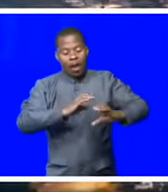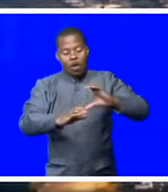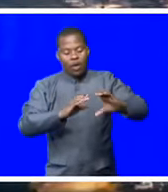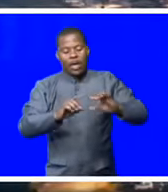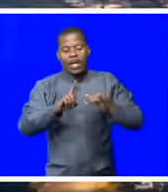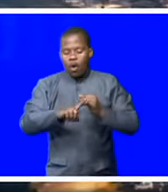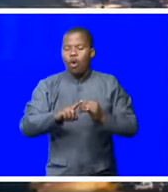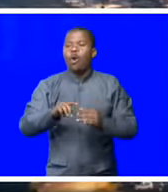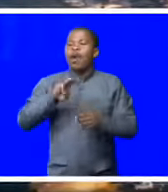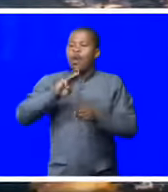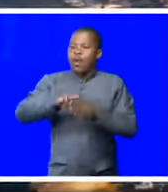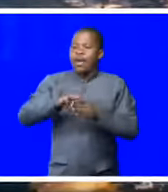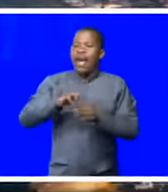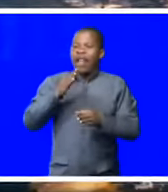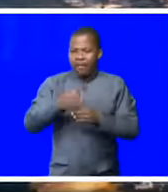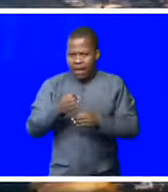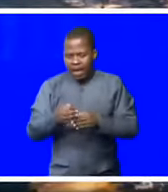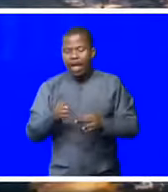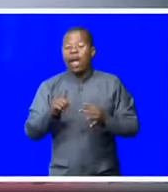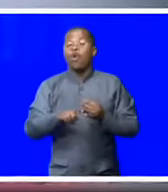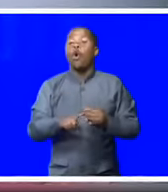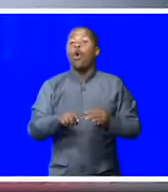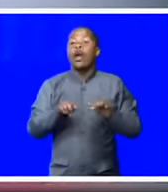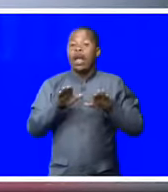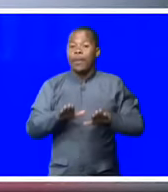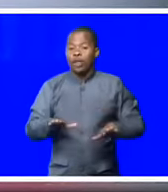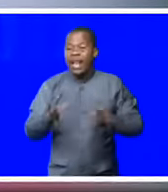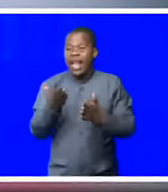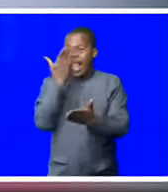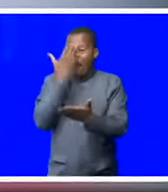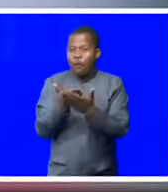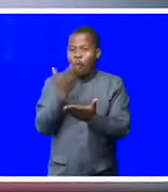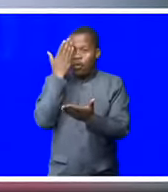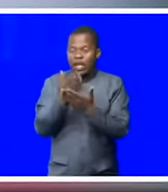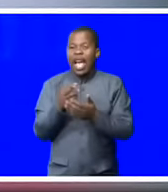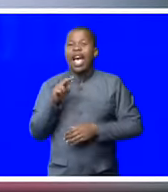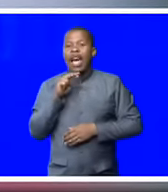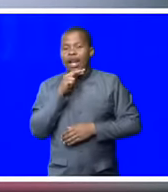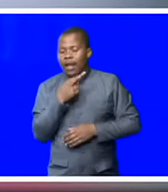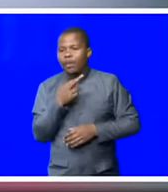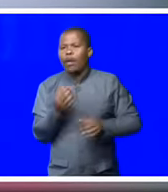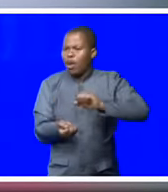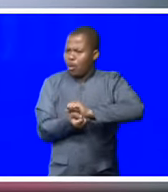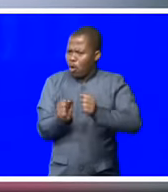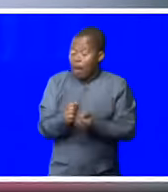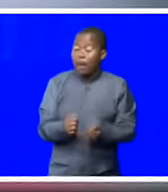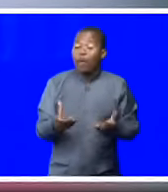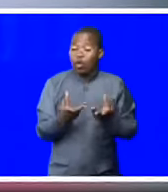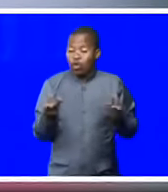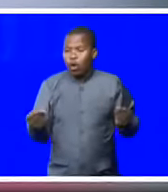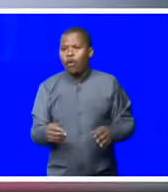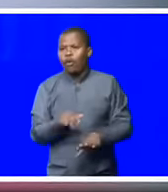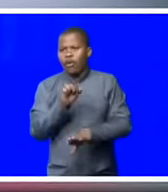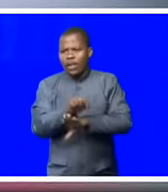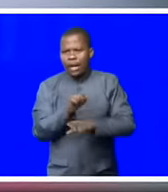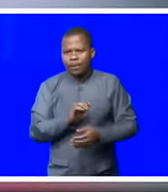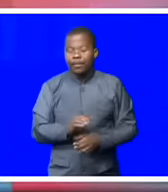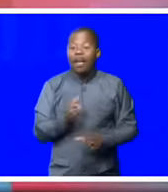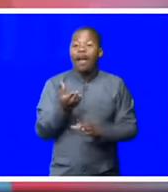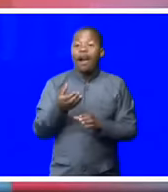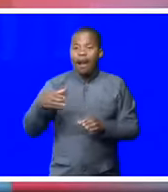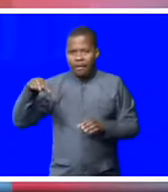labaseRussia ngetinkinga lababhekene nato. Kungevani lokuchubeka kwe-event le-Russia kanye ne-Ukraine kwende kuthi